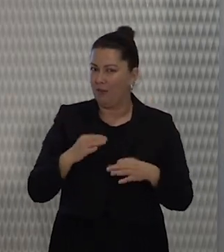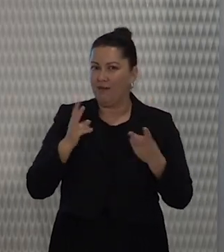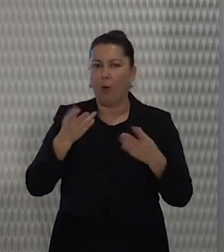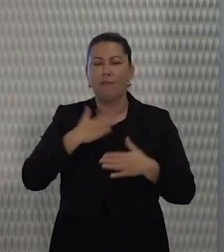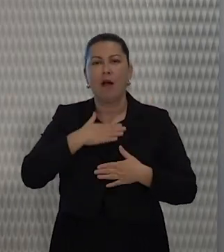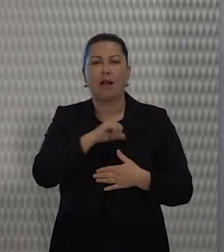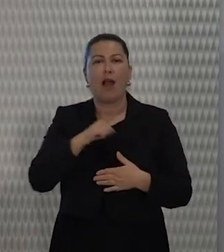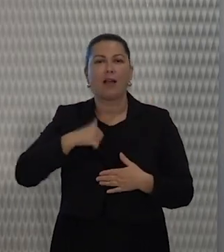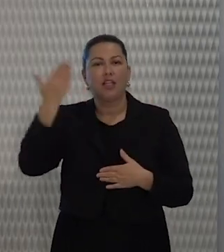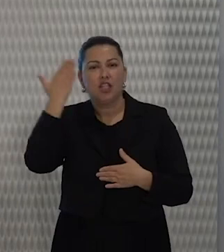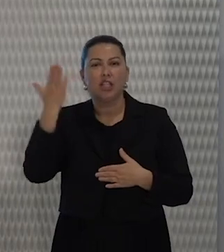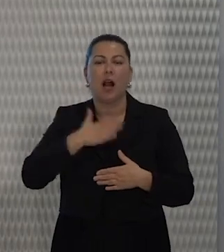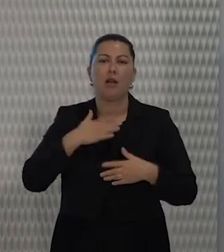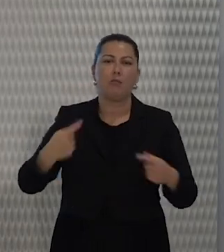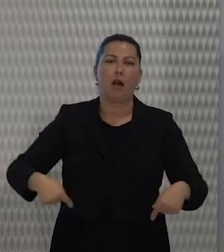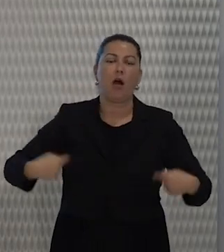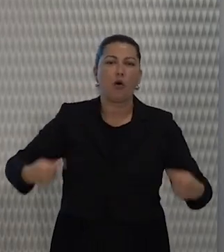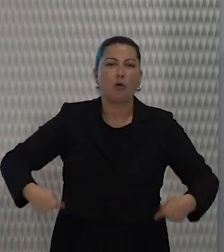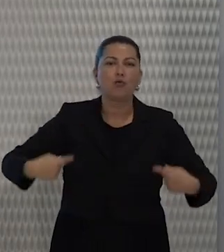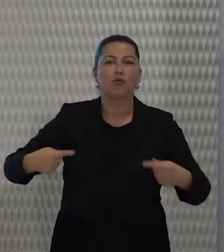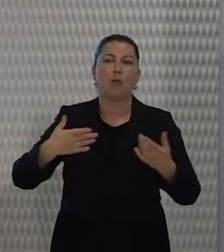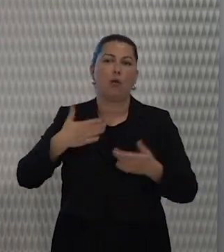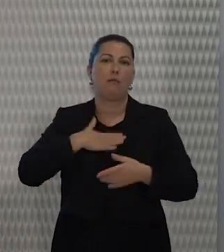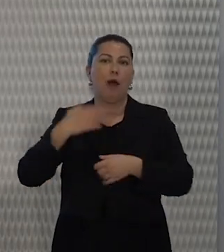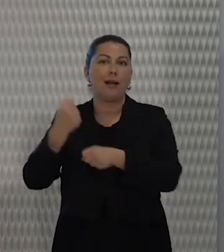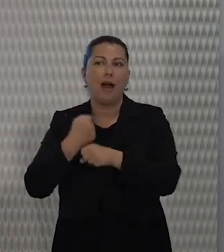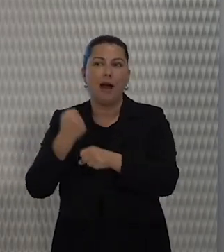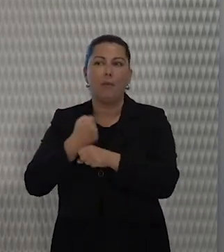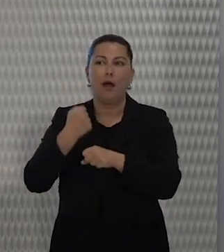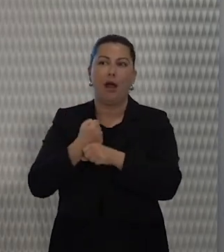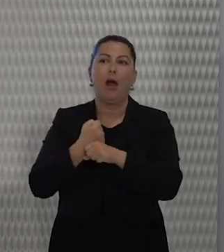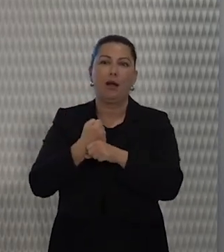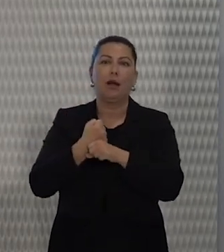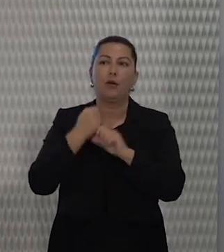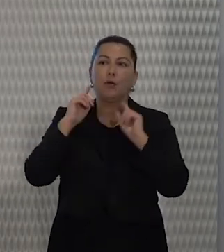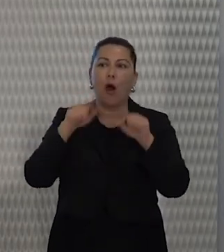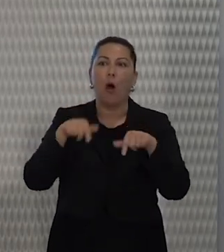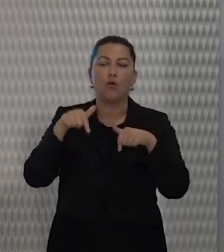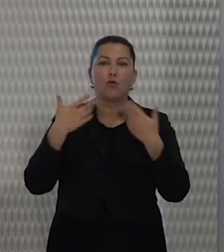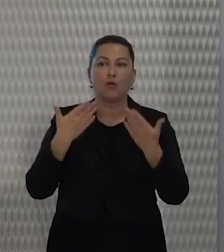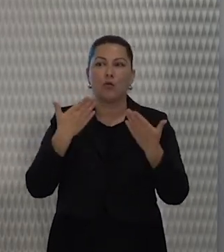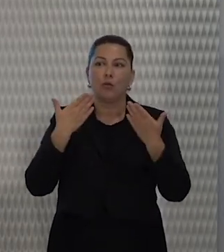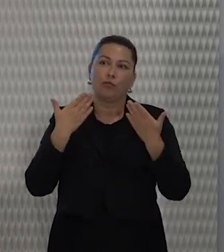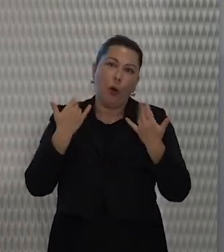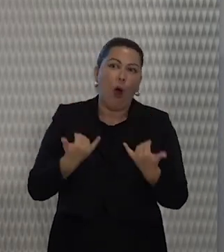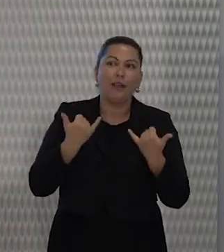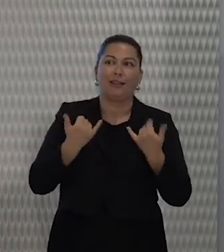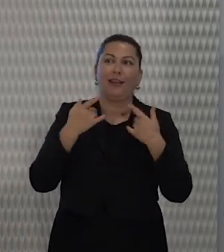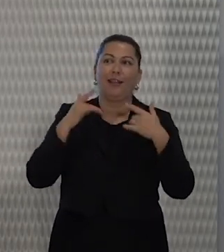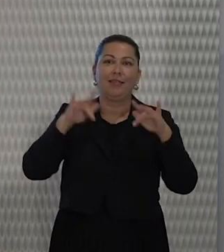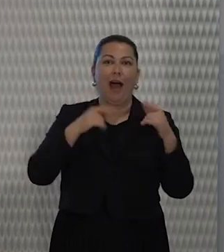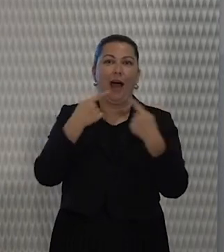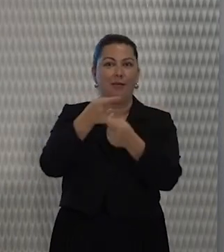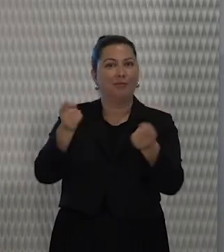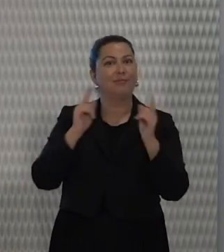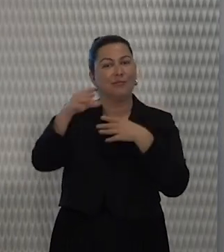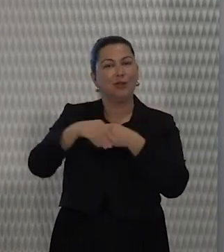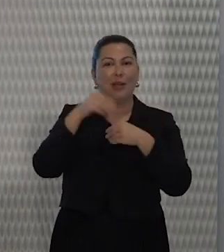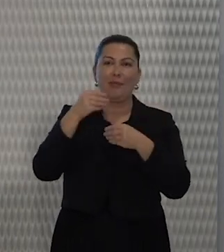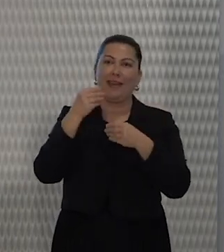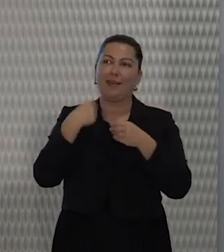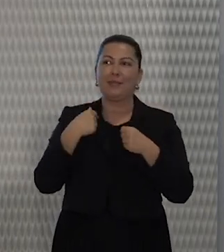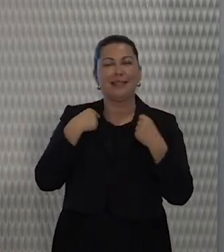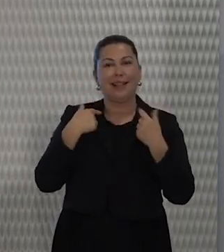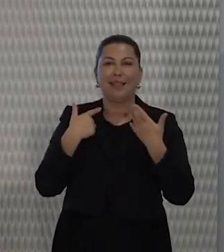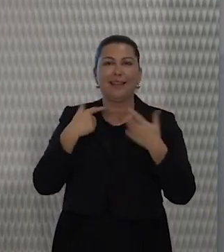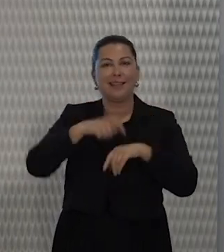Schicksal, meinen Rollstuhl mit meiner Arbeit und dann auch mit Ihnen hier heute ein bisschen zu teilen. Was Sie gerade gesehen haben, ist diese Welt,